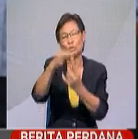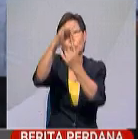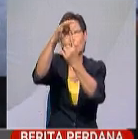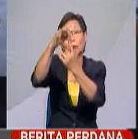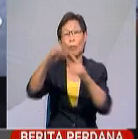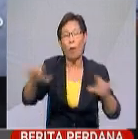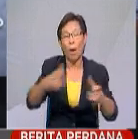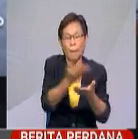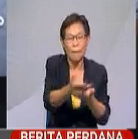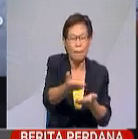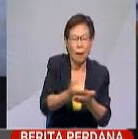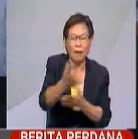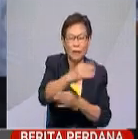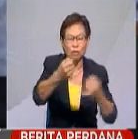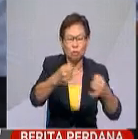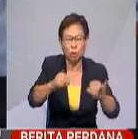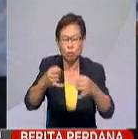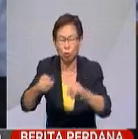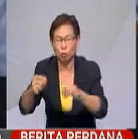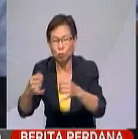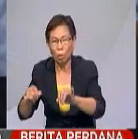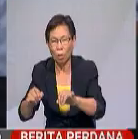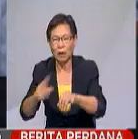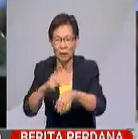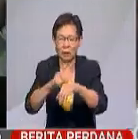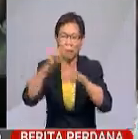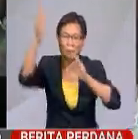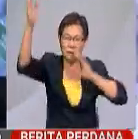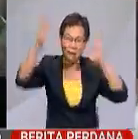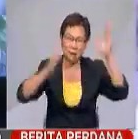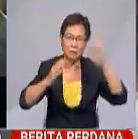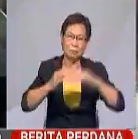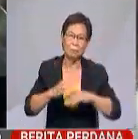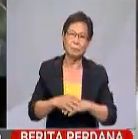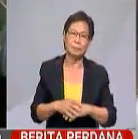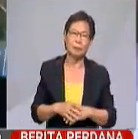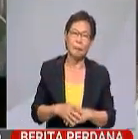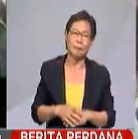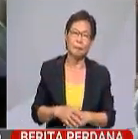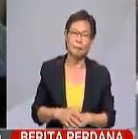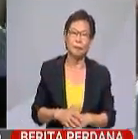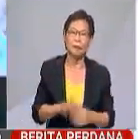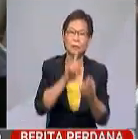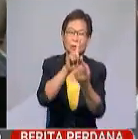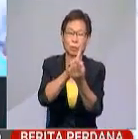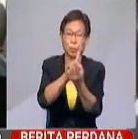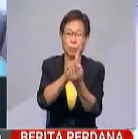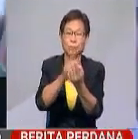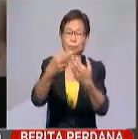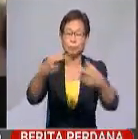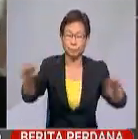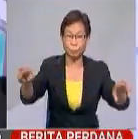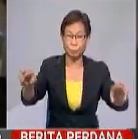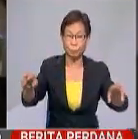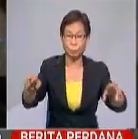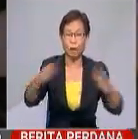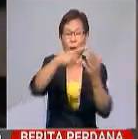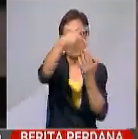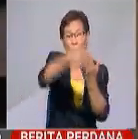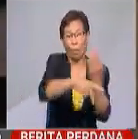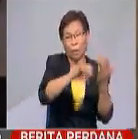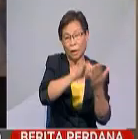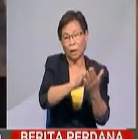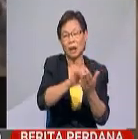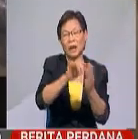ada buat pembelian dan penjualan di Malaysia. Beliau ditemui selepas pelancaran inisiatif